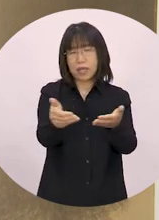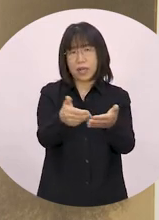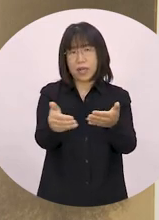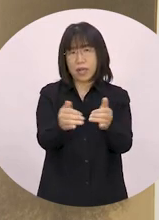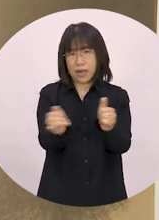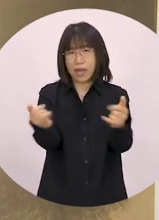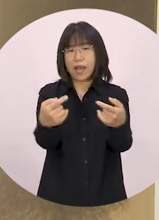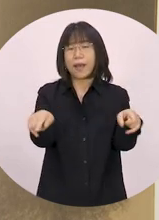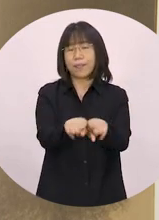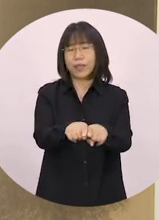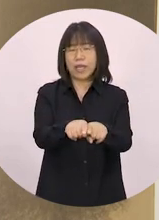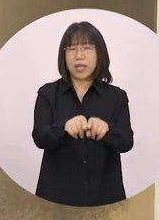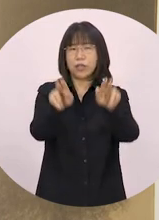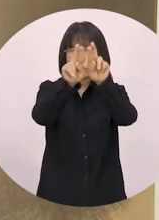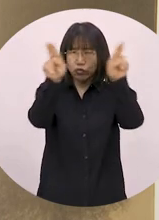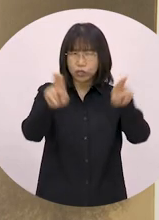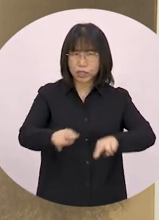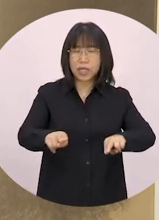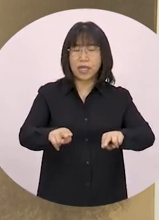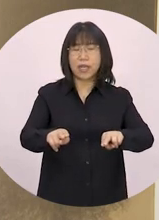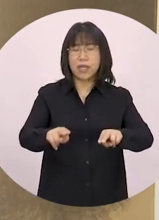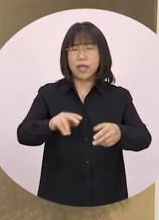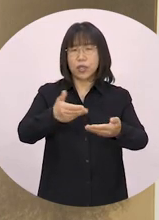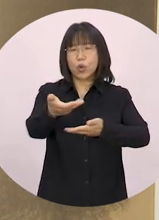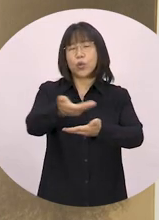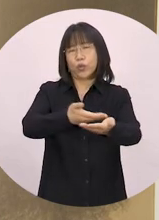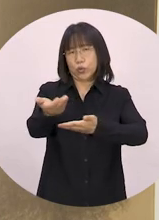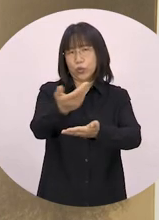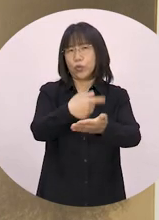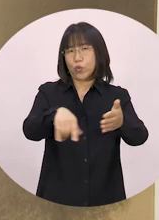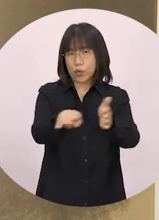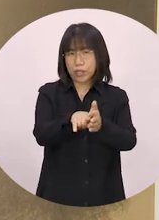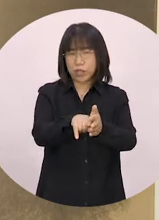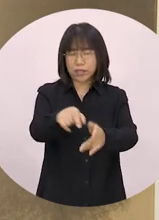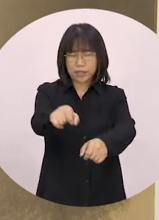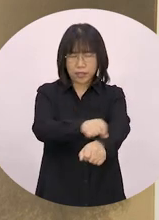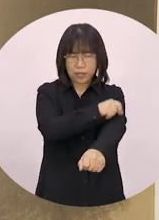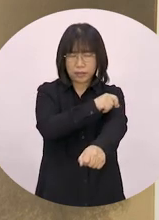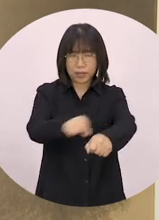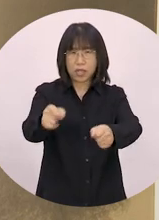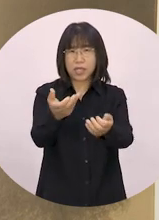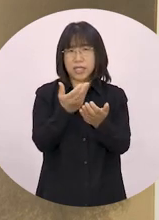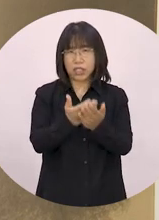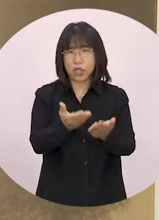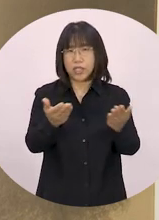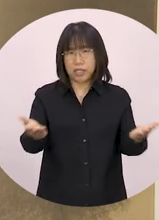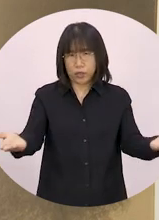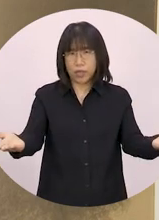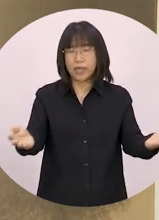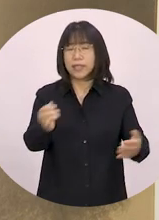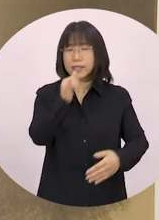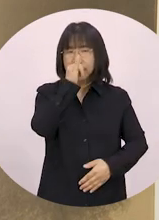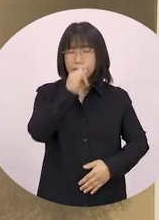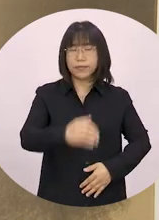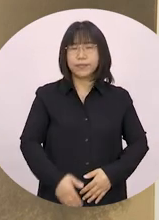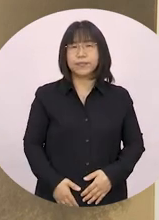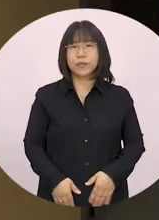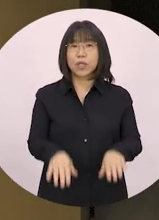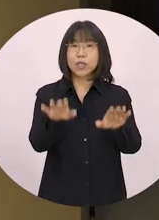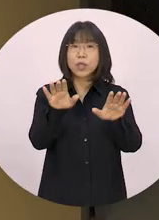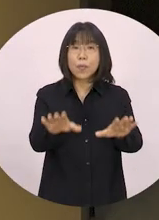작가들이 함께하는 국제 수묵 교류, 닮음과 닮지 않음 특별 전시를